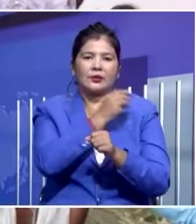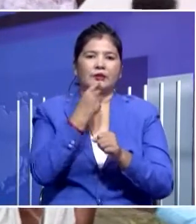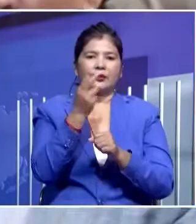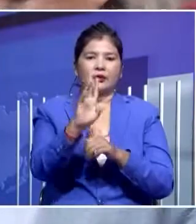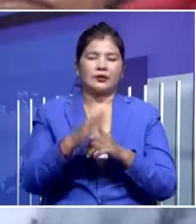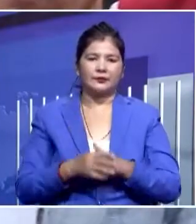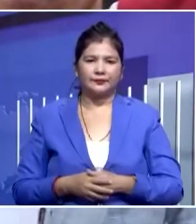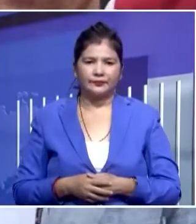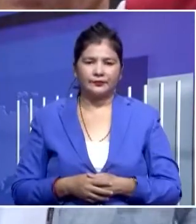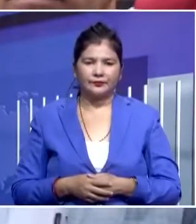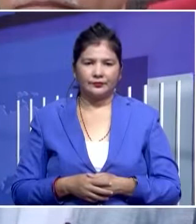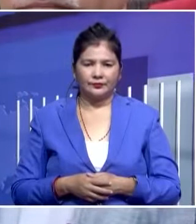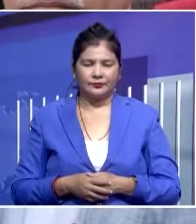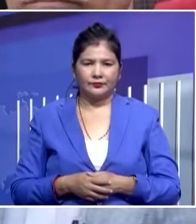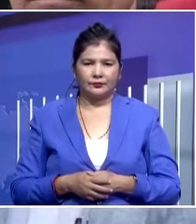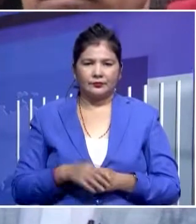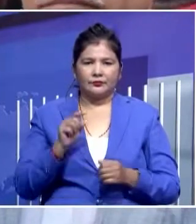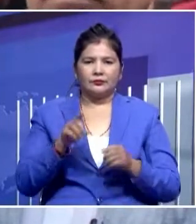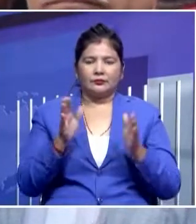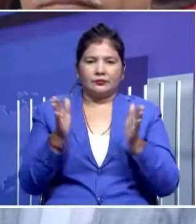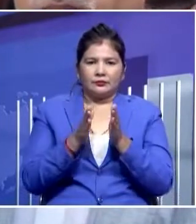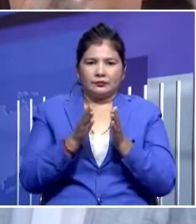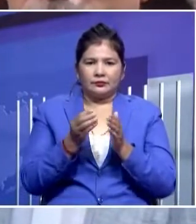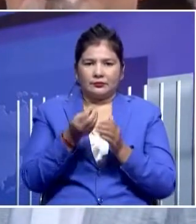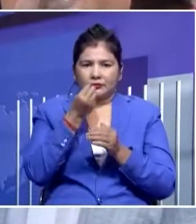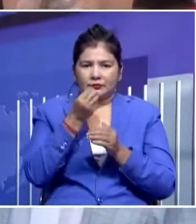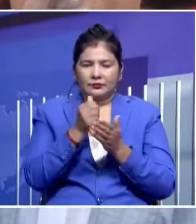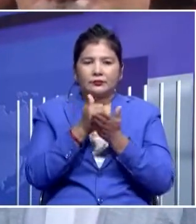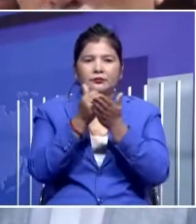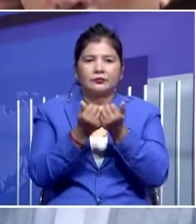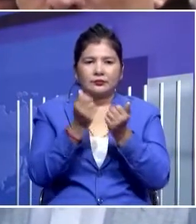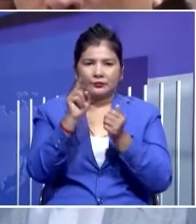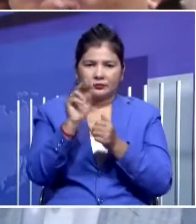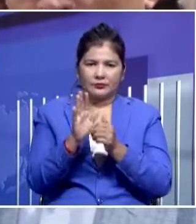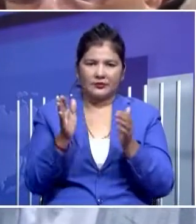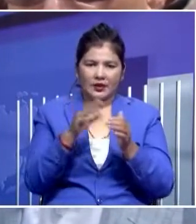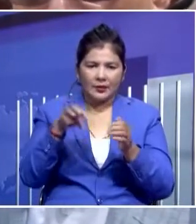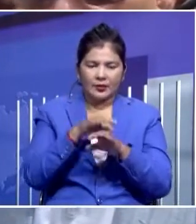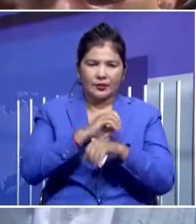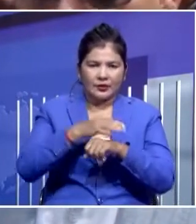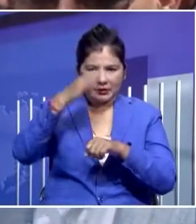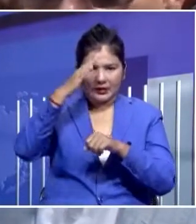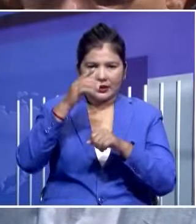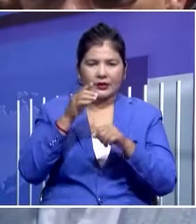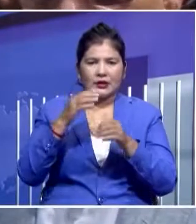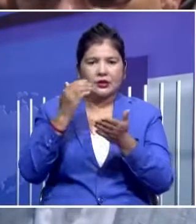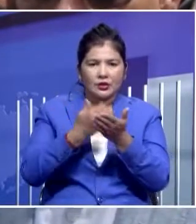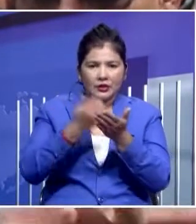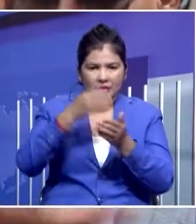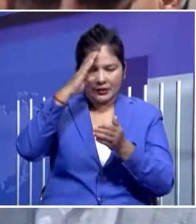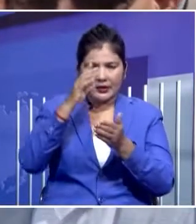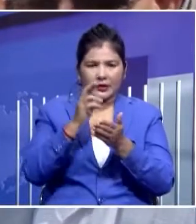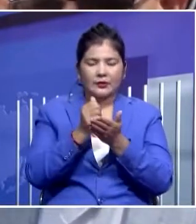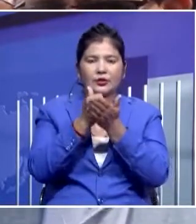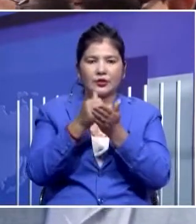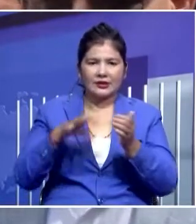बताउनुभयो। बच्चेकाहरू छ, त्यसले पनि सानो माना मुठी गरेर सहयोग गर्नैपर्छ। हामीले पनि प्रदेश सरकारले पनि गर्छौँ, सङ्घीय सरकारले पनि गर्छ,